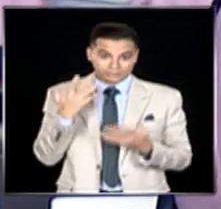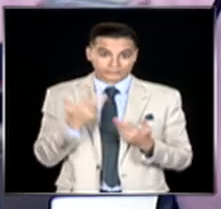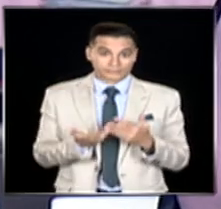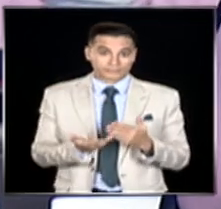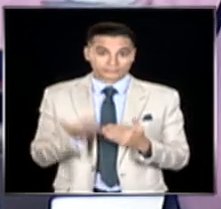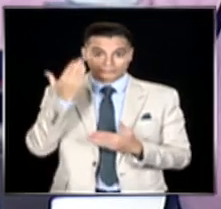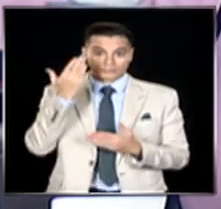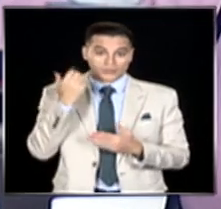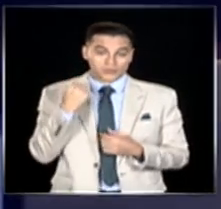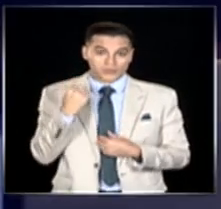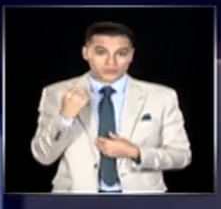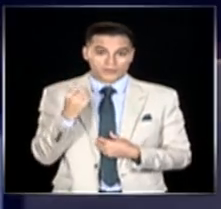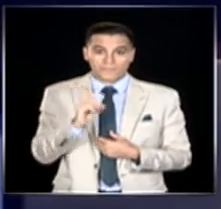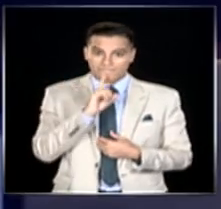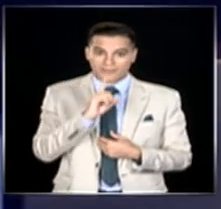قفزة، ولكن